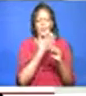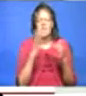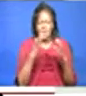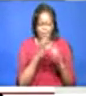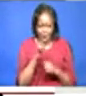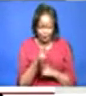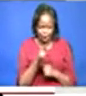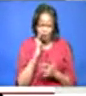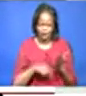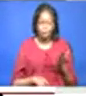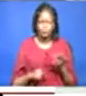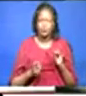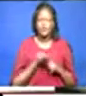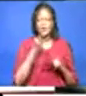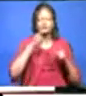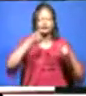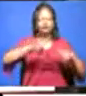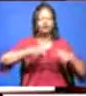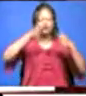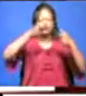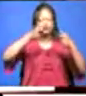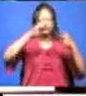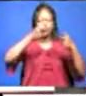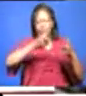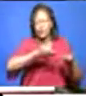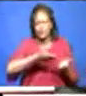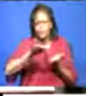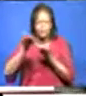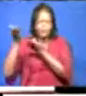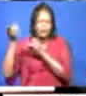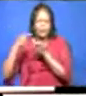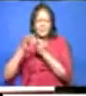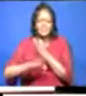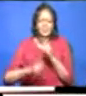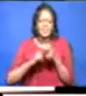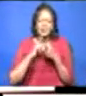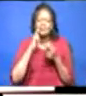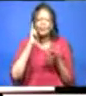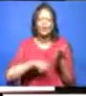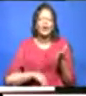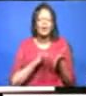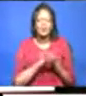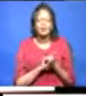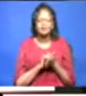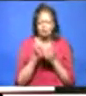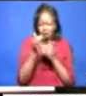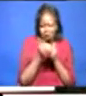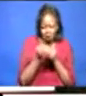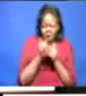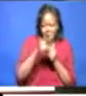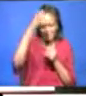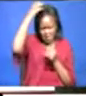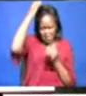itakuwa shehena yao ya kwanza ya mifugo kusafirishwa kutoka bandari hiyo, na anatumai kwamba ukaribu wa bandari hiyo na ile ya Salala nchini